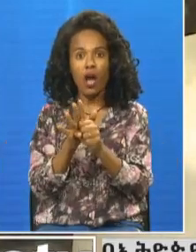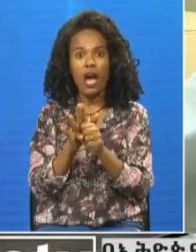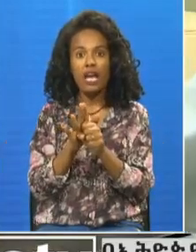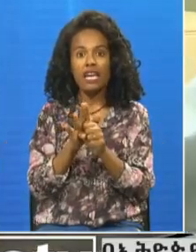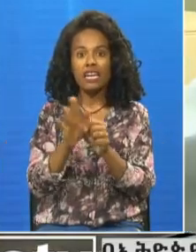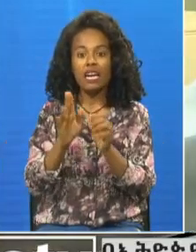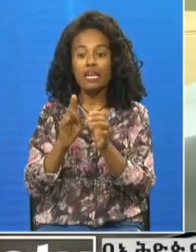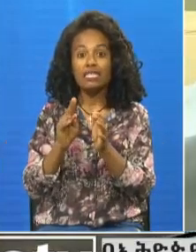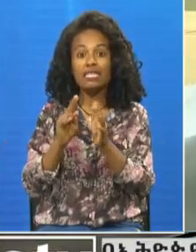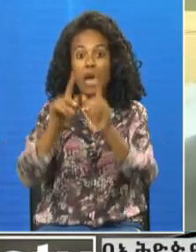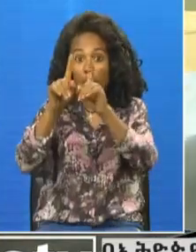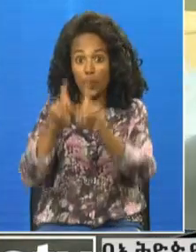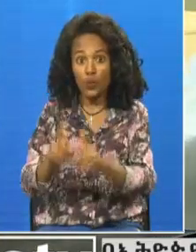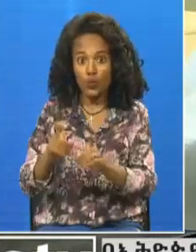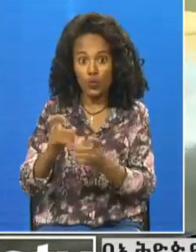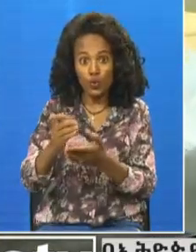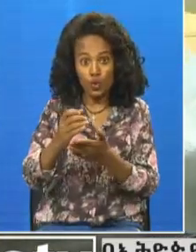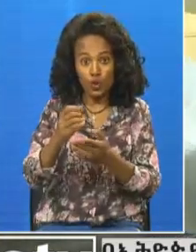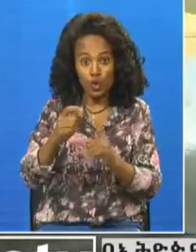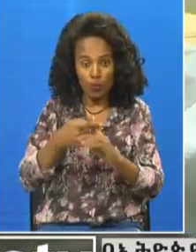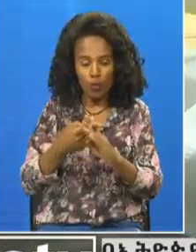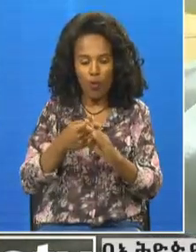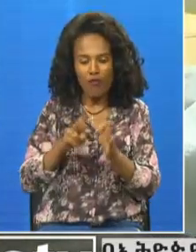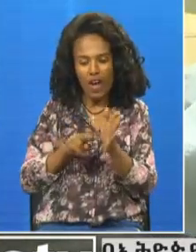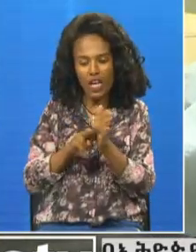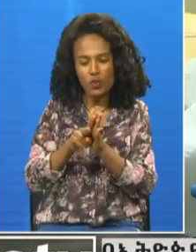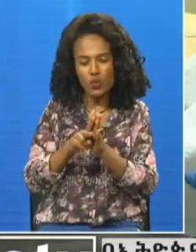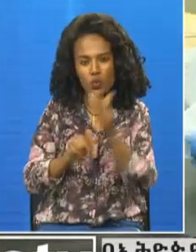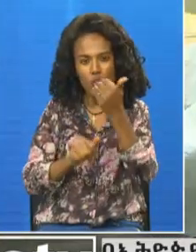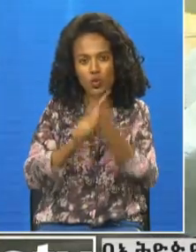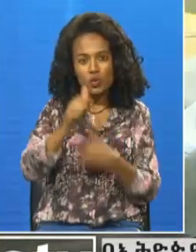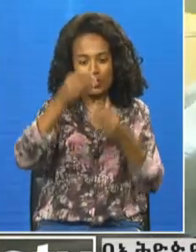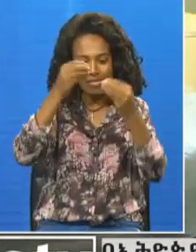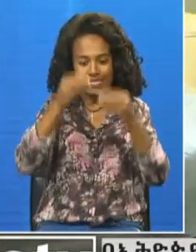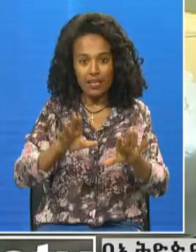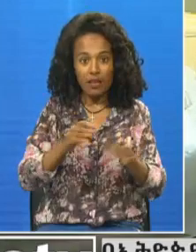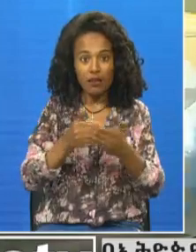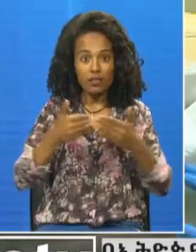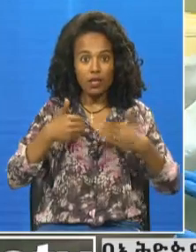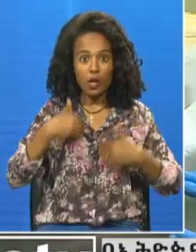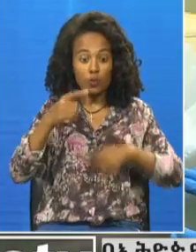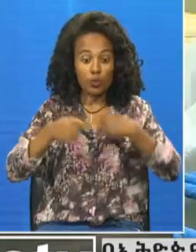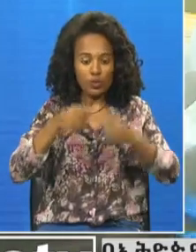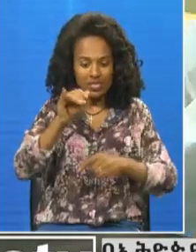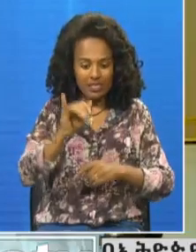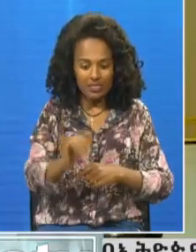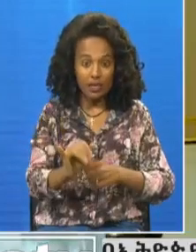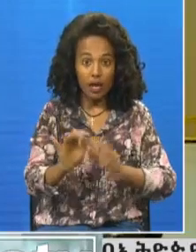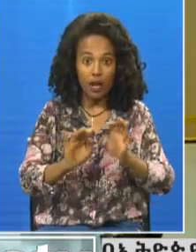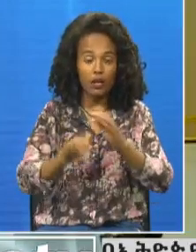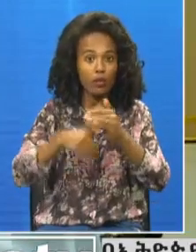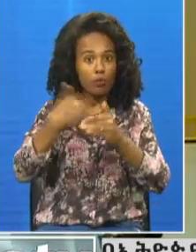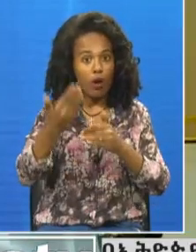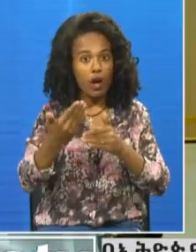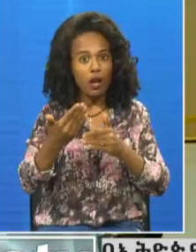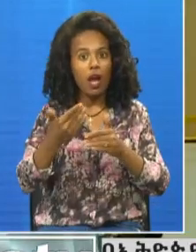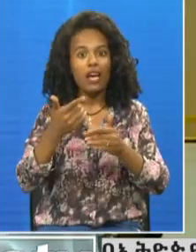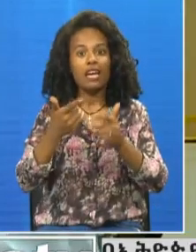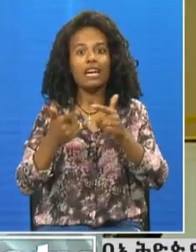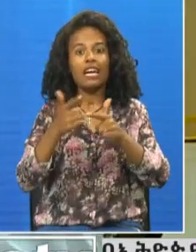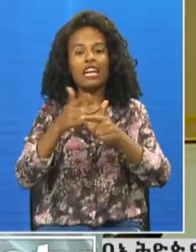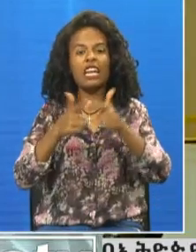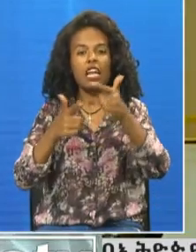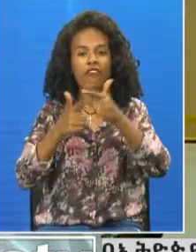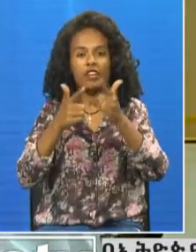ለሪሰርች መነሻ ሊሆን ይችላል ወይም ደግሞ ለምርምር መነሻ ሊሆን ይችላል። ይህ ክፍል በኮሮና ቫይረስ ከተጠረጠሩ ግለሰቦች የተወሰደው ናሙና